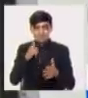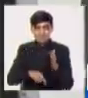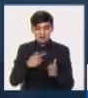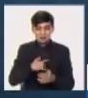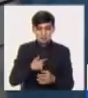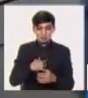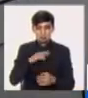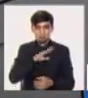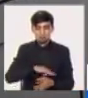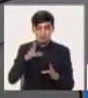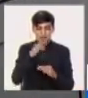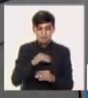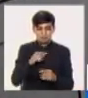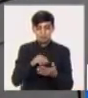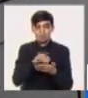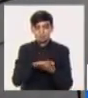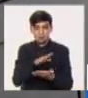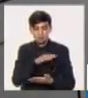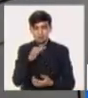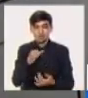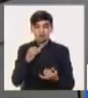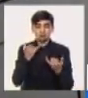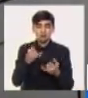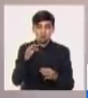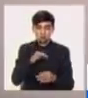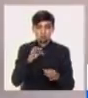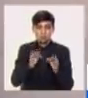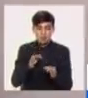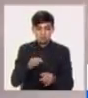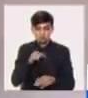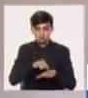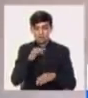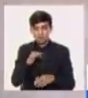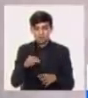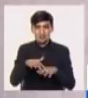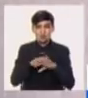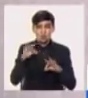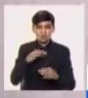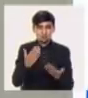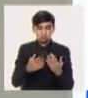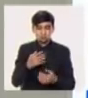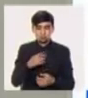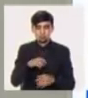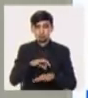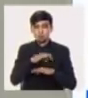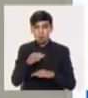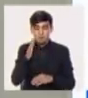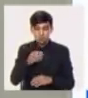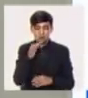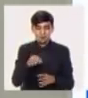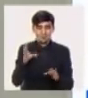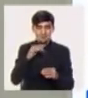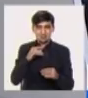сұлатуға тырысатын тәрізді деп жазған ол. Қазір жағдай қалыпты. Алайда қоғам қатыгездене түссе, жақсыға сенбесе, бұл